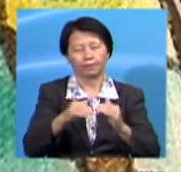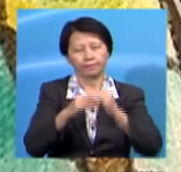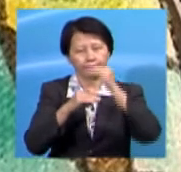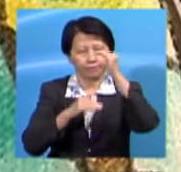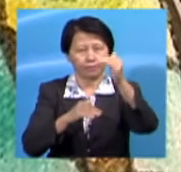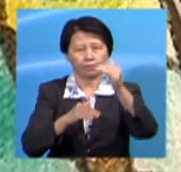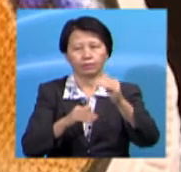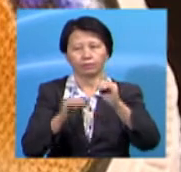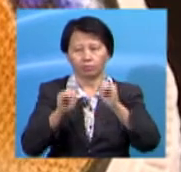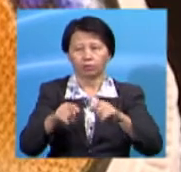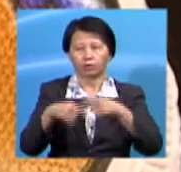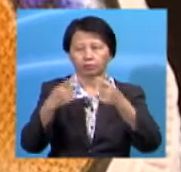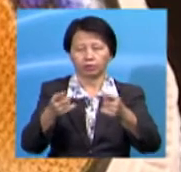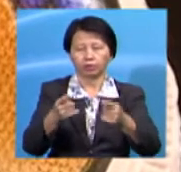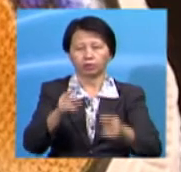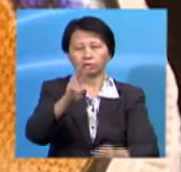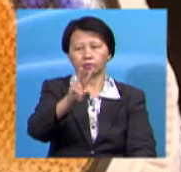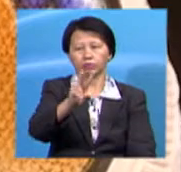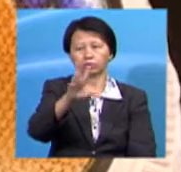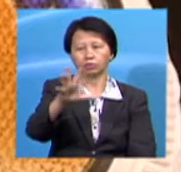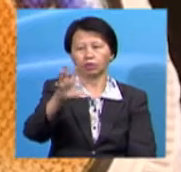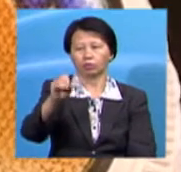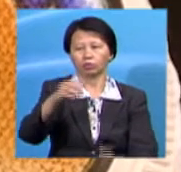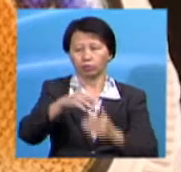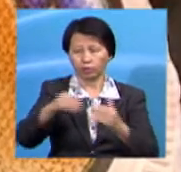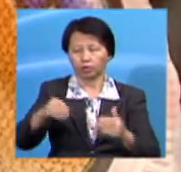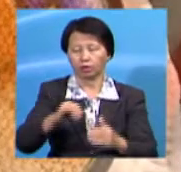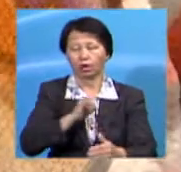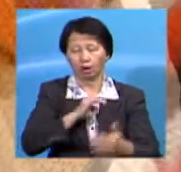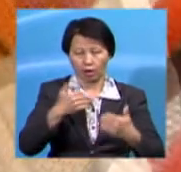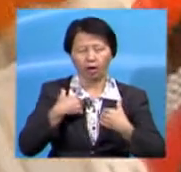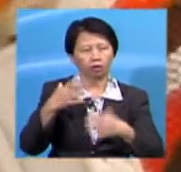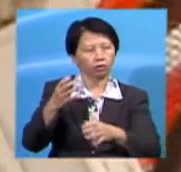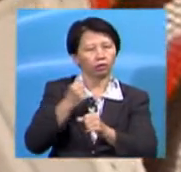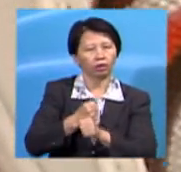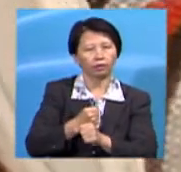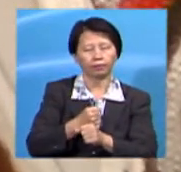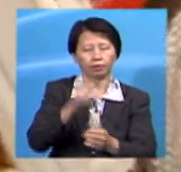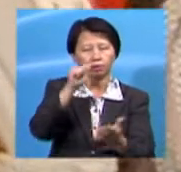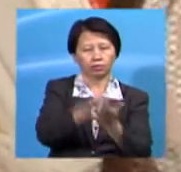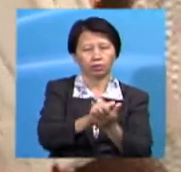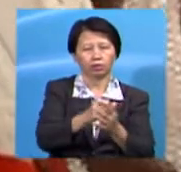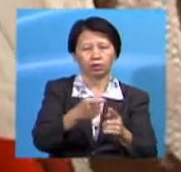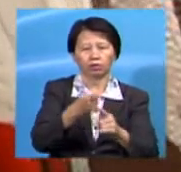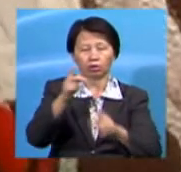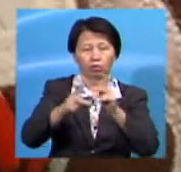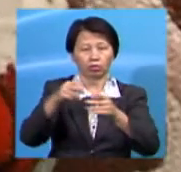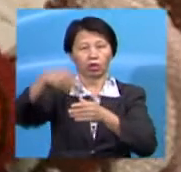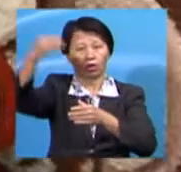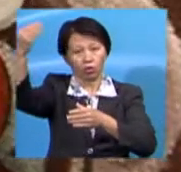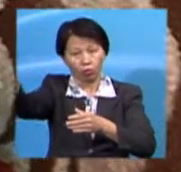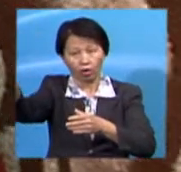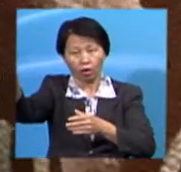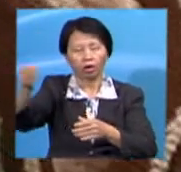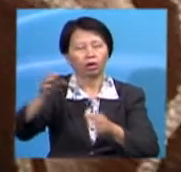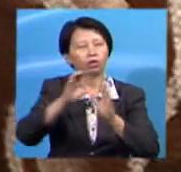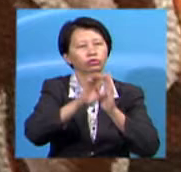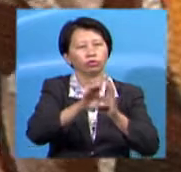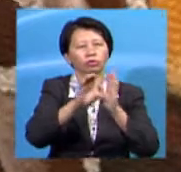paling tinggi dia boleh pergi kepada RM250 lah. Saya pernah dapat tumpahan daripada pelancong luar, daripada negara